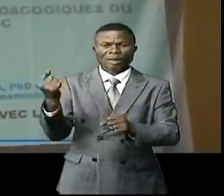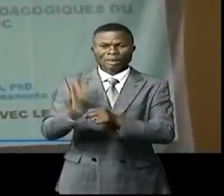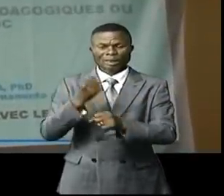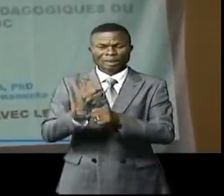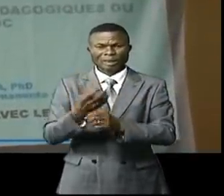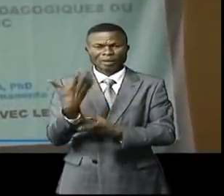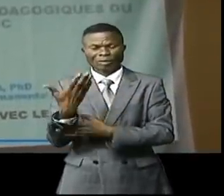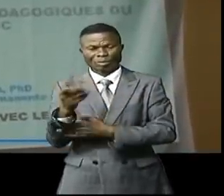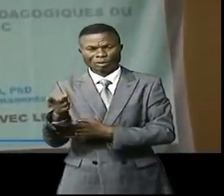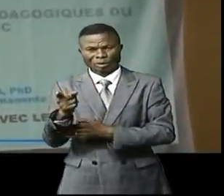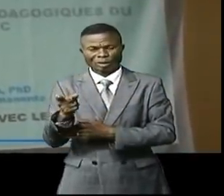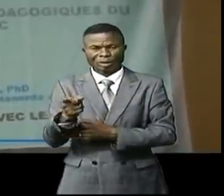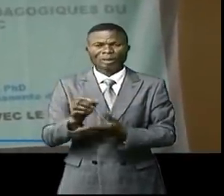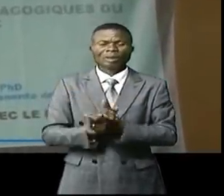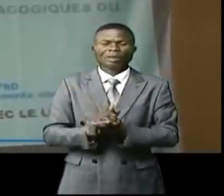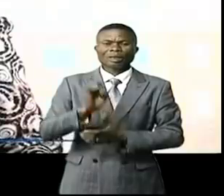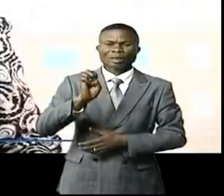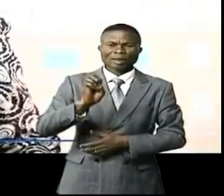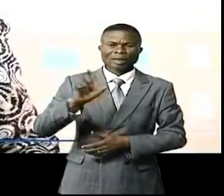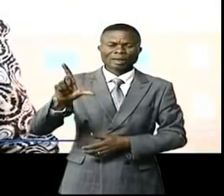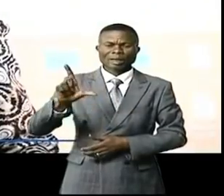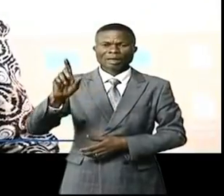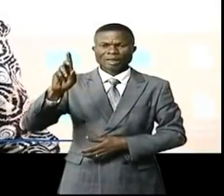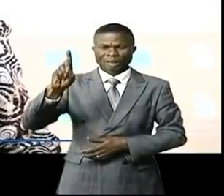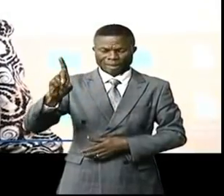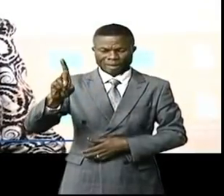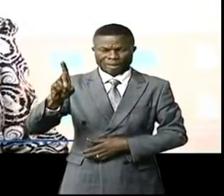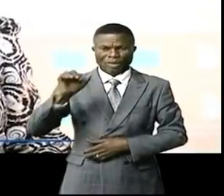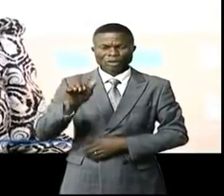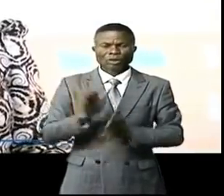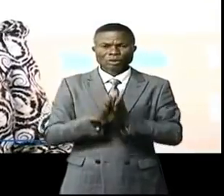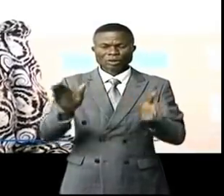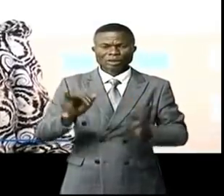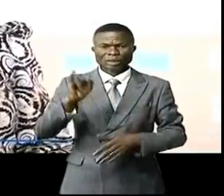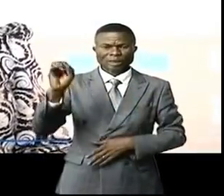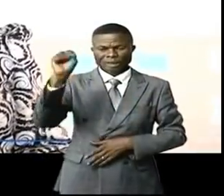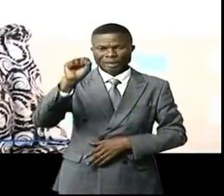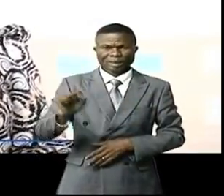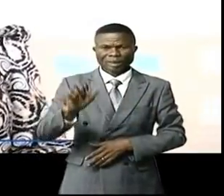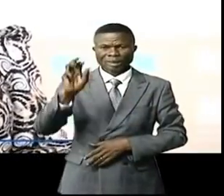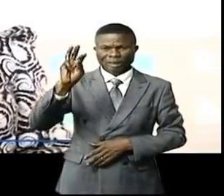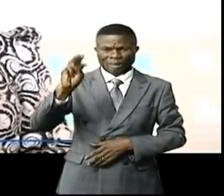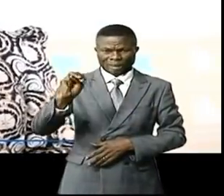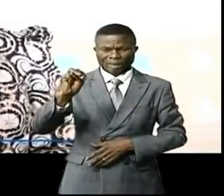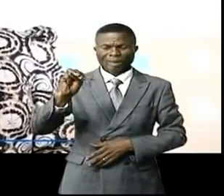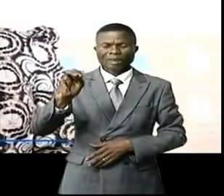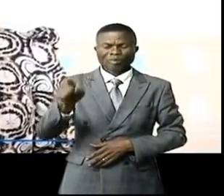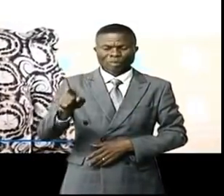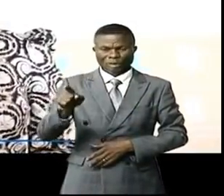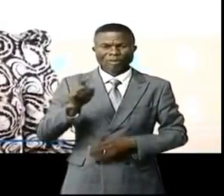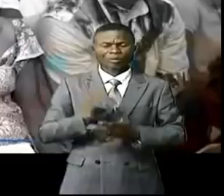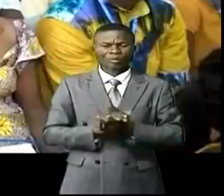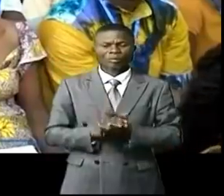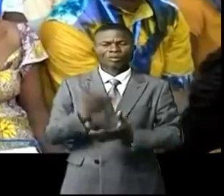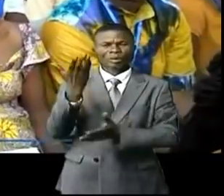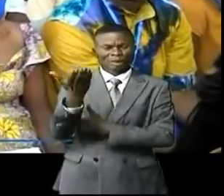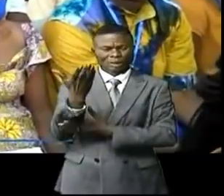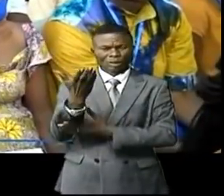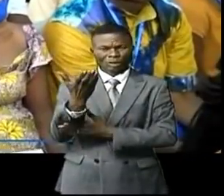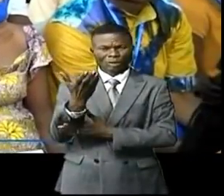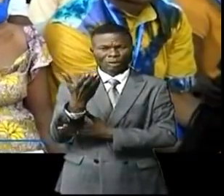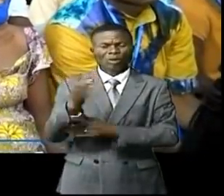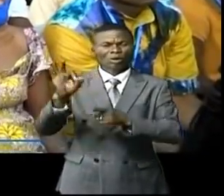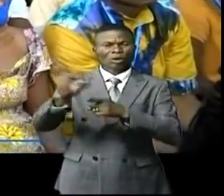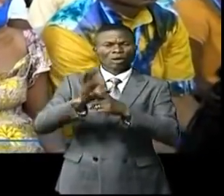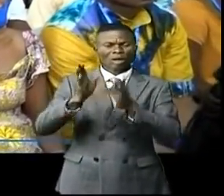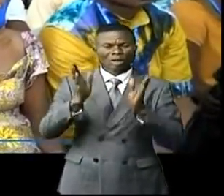nouveau système LMD que la directrice générale de l'ISAM, professeure Florence Mbiyamadi, a invité le